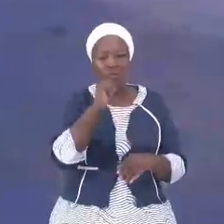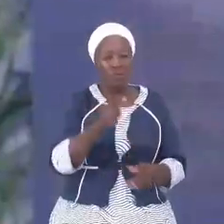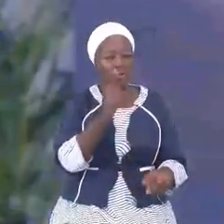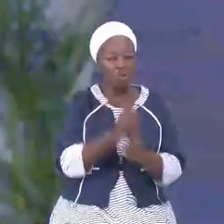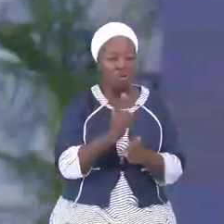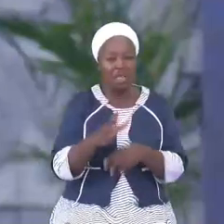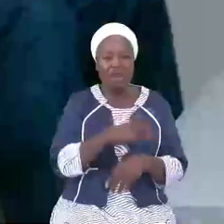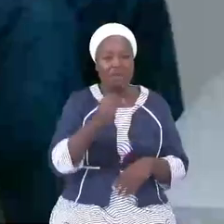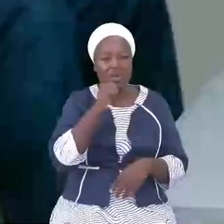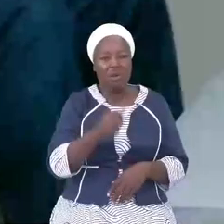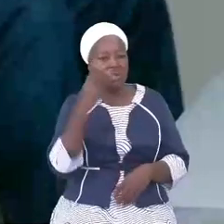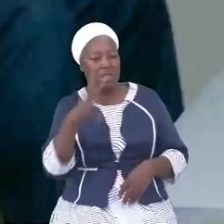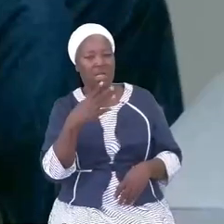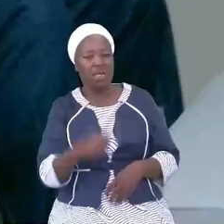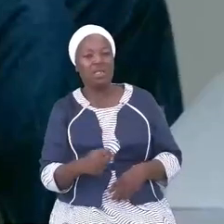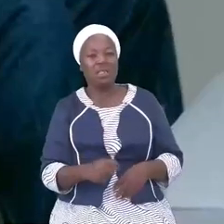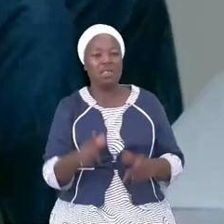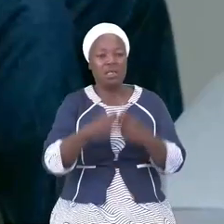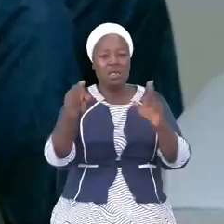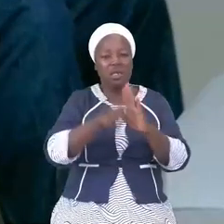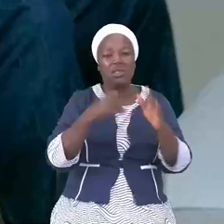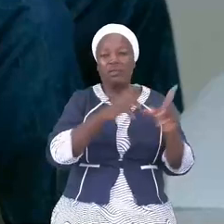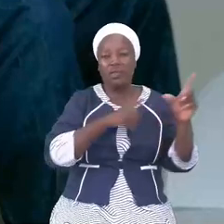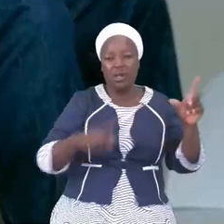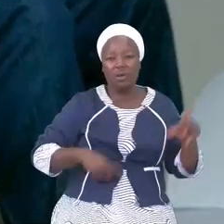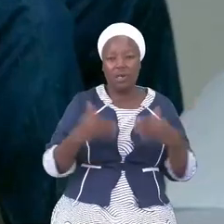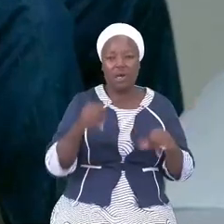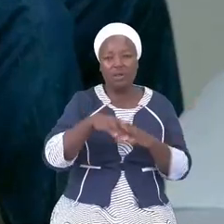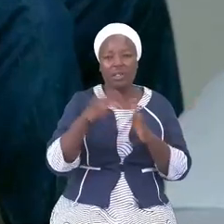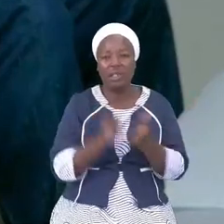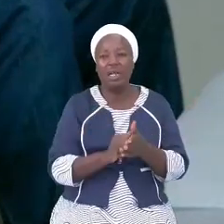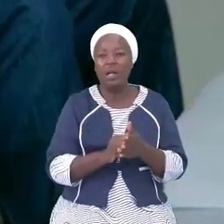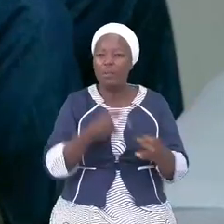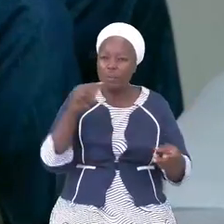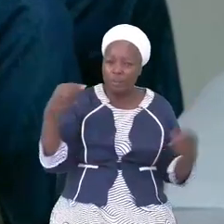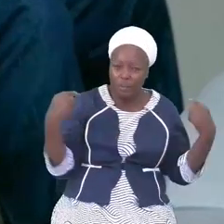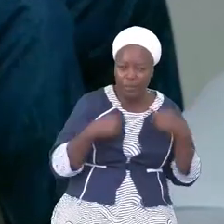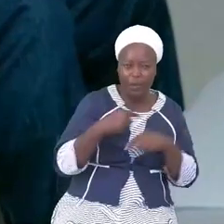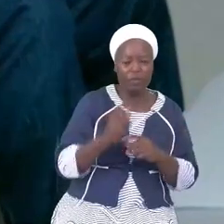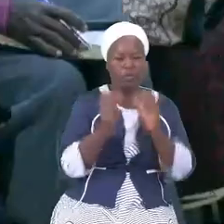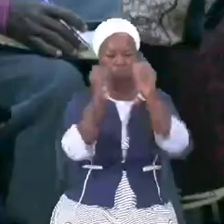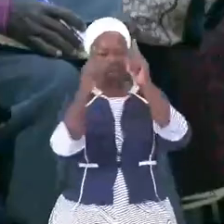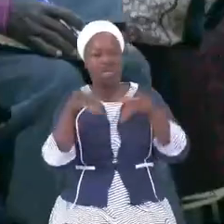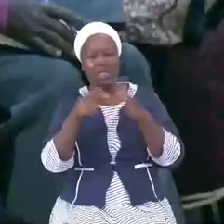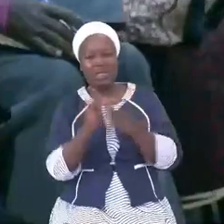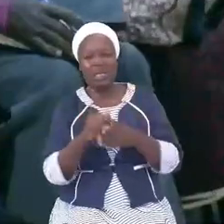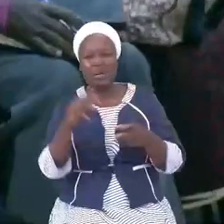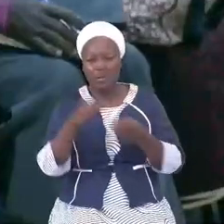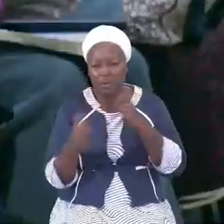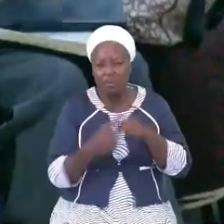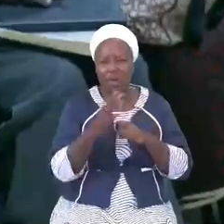Mais maintenant, dans l'affliction, il a été réveillé dans l'affliction. Il a prié dans l'affliction. Il a